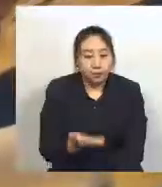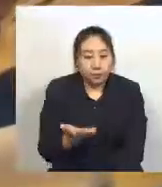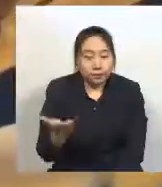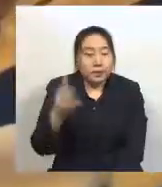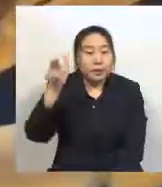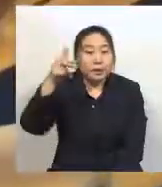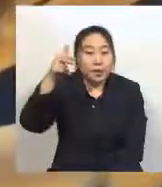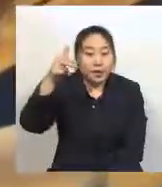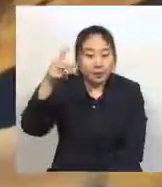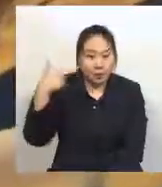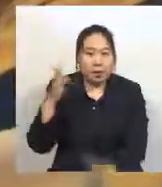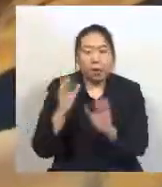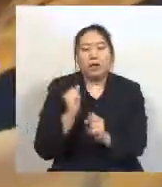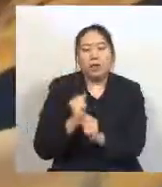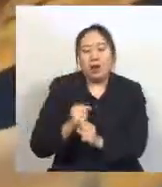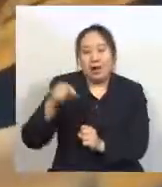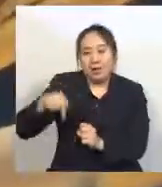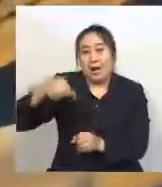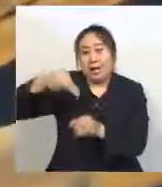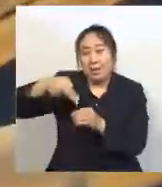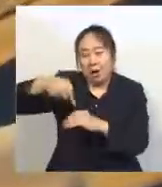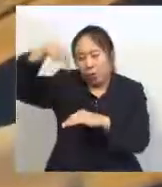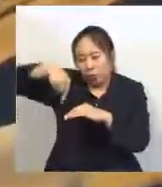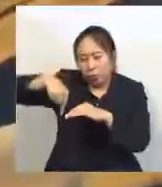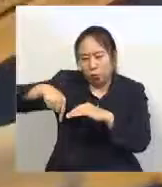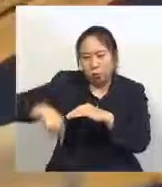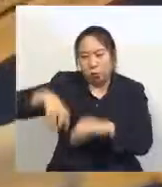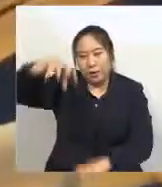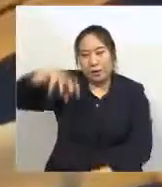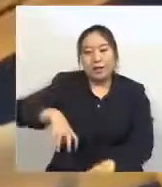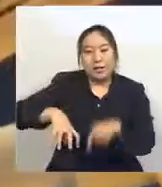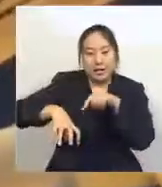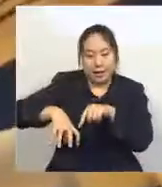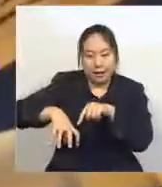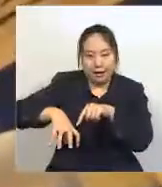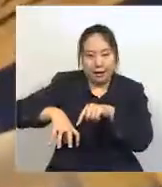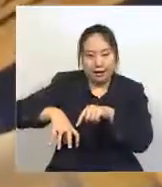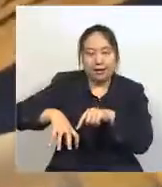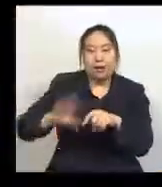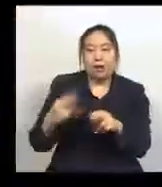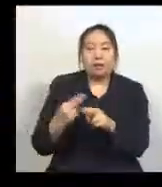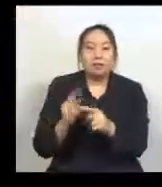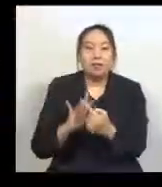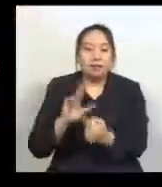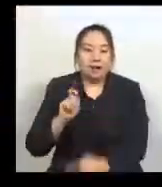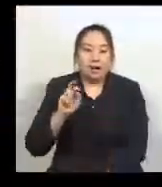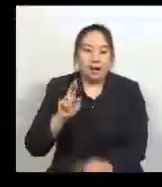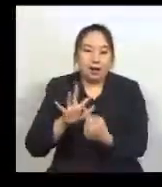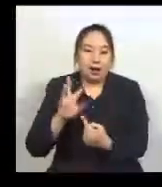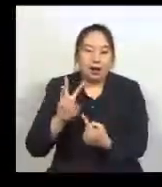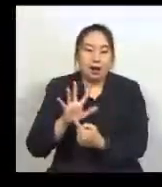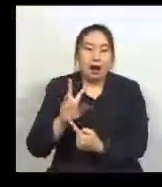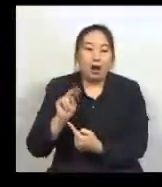นี่เป็นคลิปภาพเหตุการณ์ที่เจ้าหน้าที่บนแท่นขุดเจาะน้ำมันและผลิตปิโตรเลียมของแหล่งเอราวัณนะคะได้ร่วม